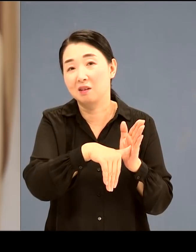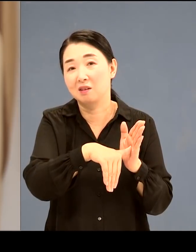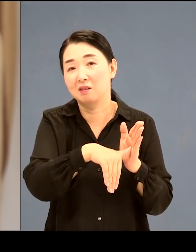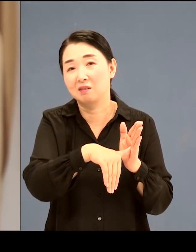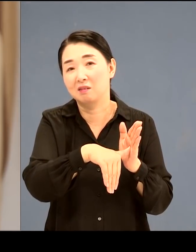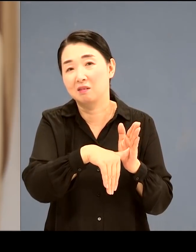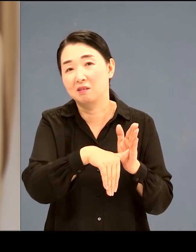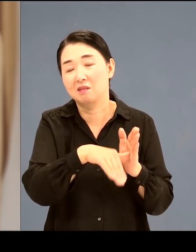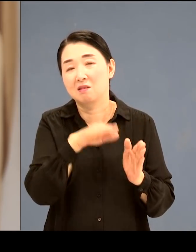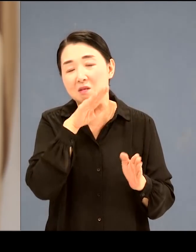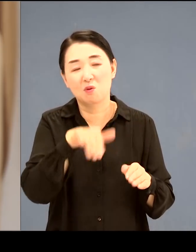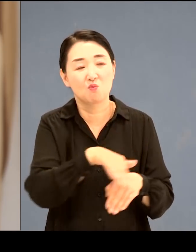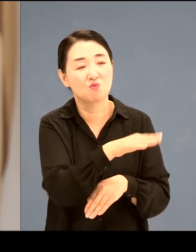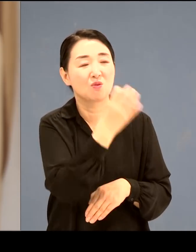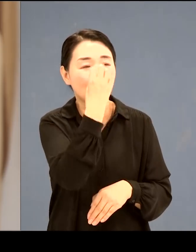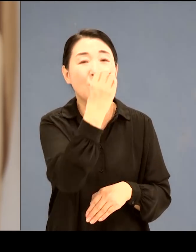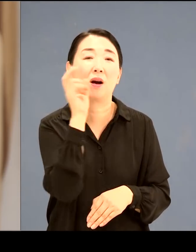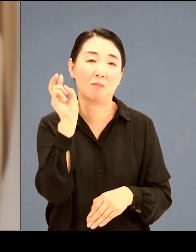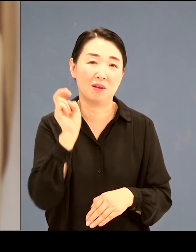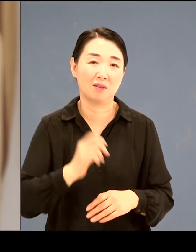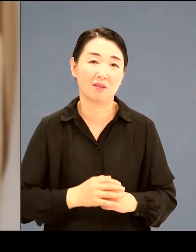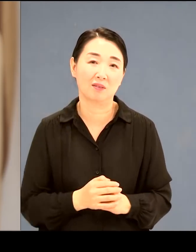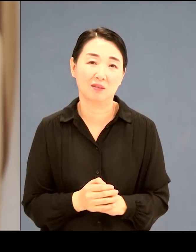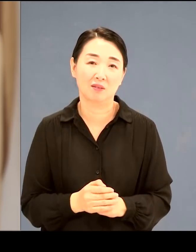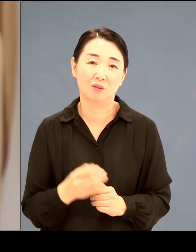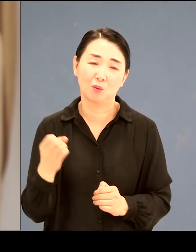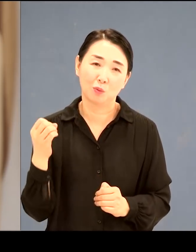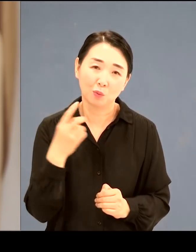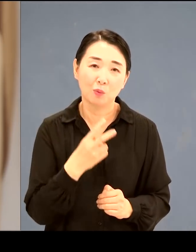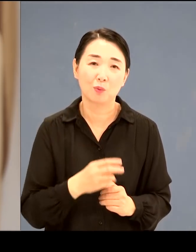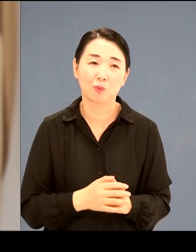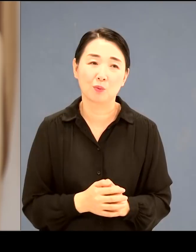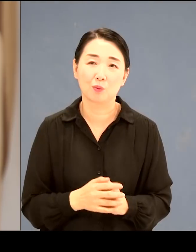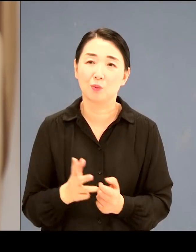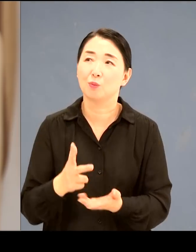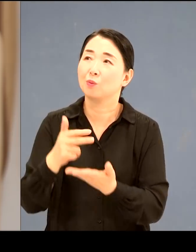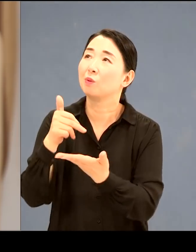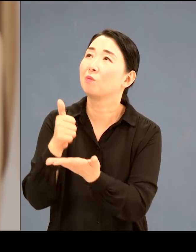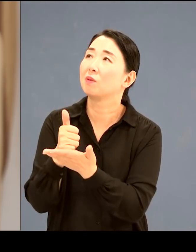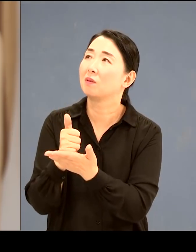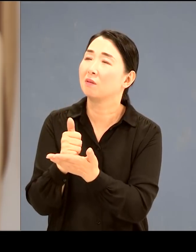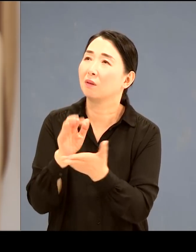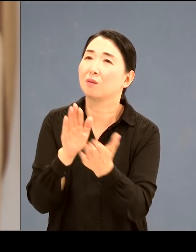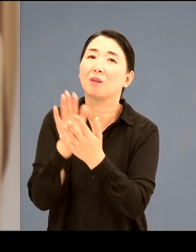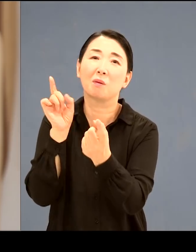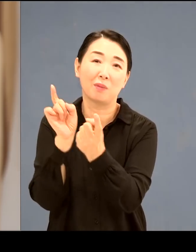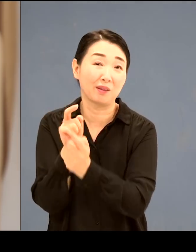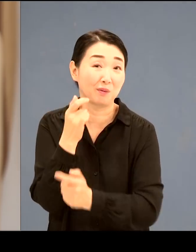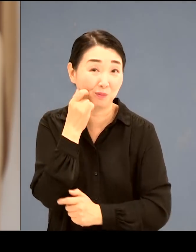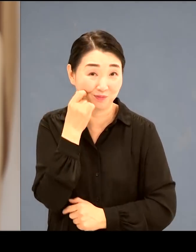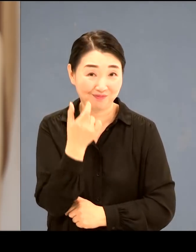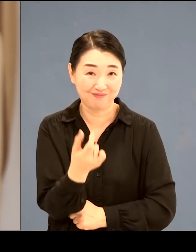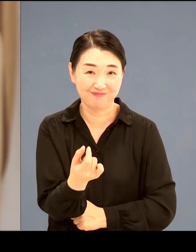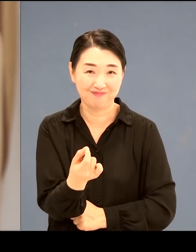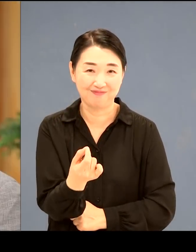올라갔다면 정말 교만해졌을 테고 정말 뜨겁게 주님을 못 만났을 것